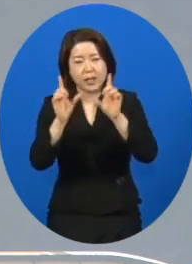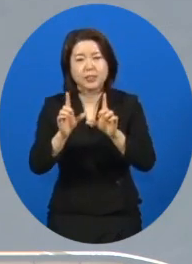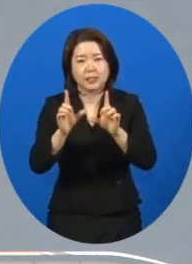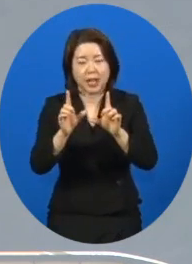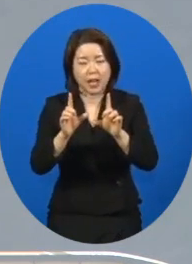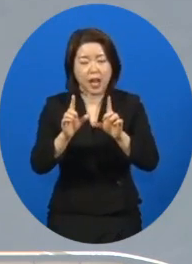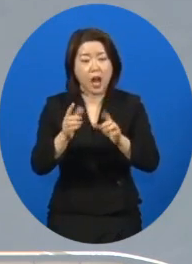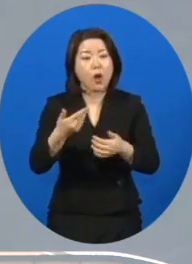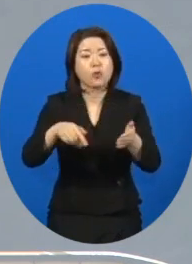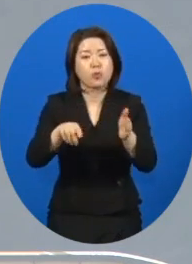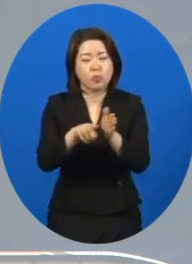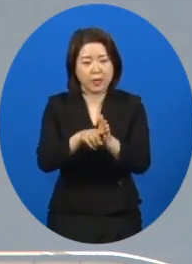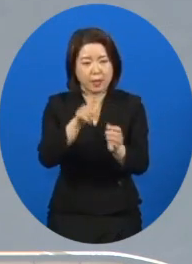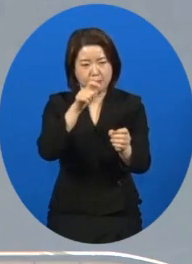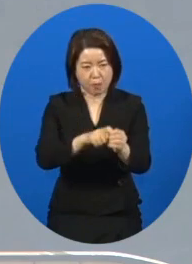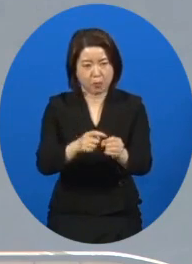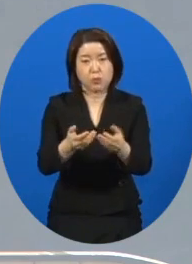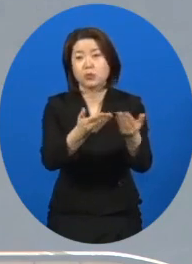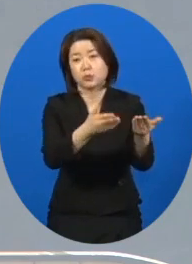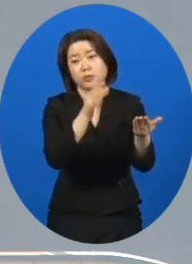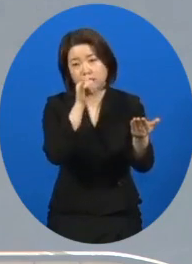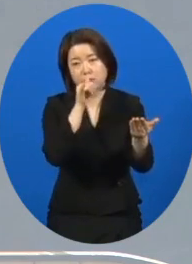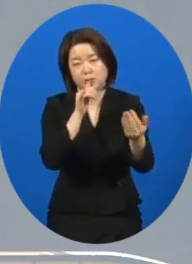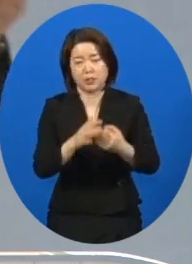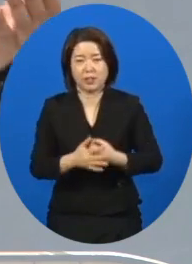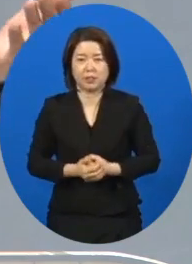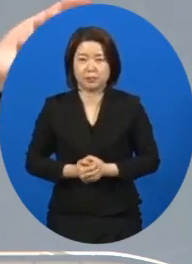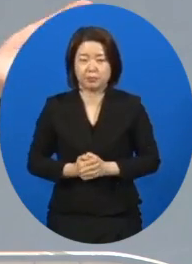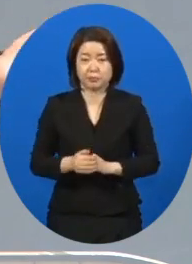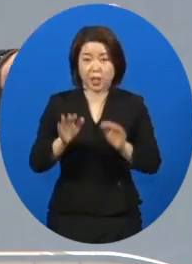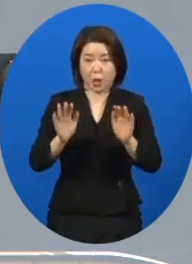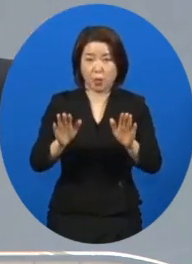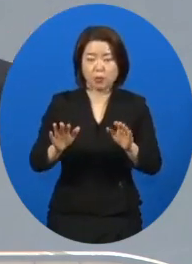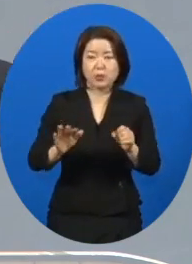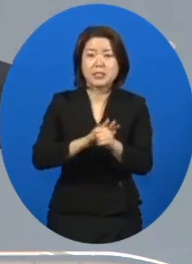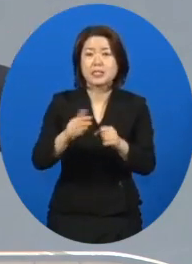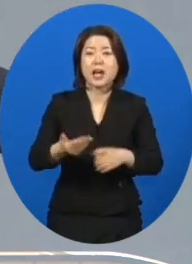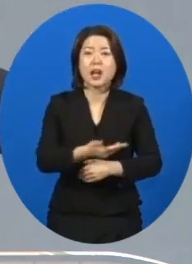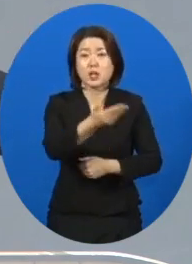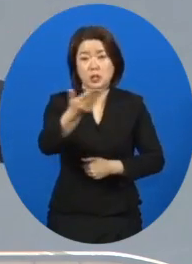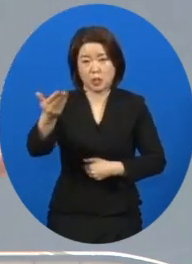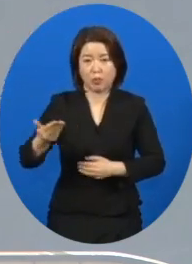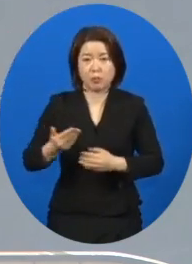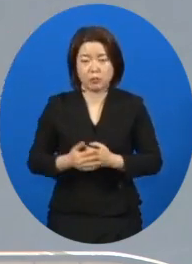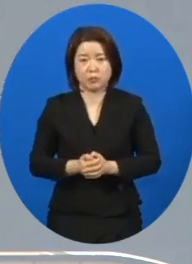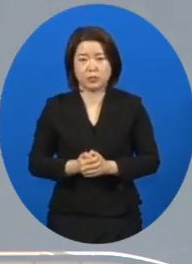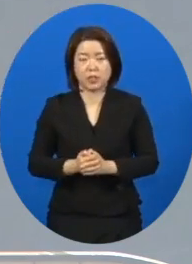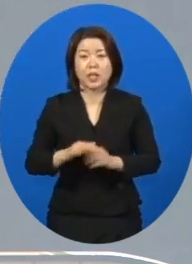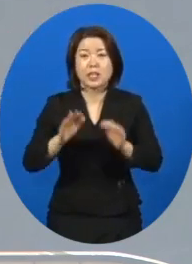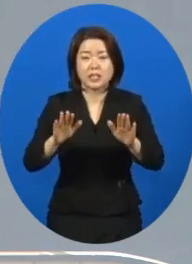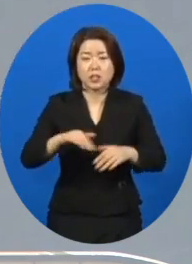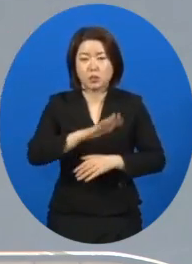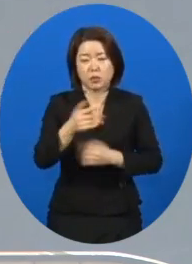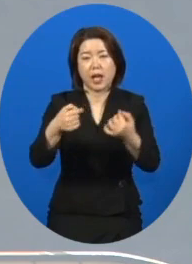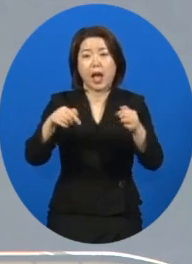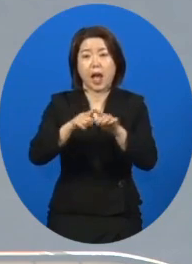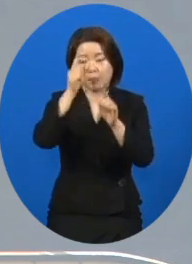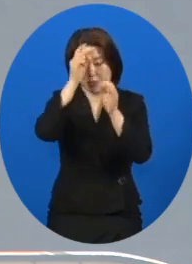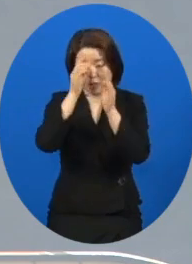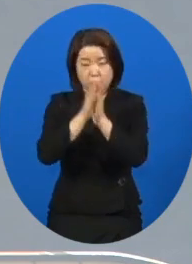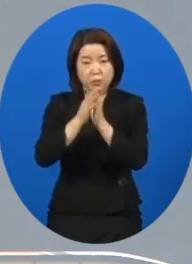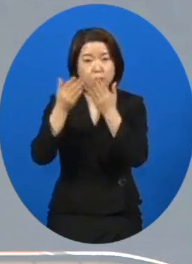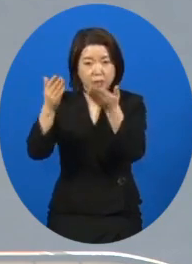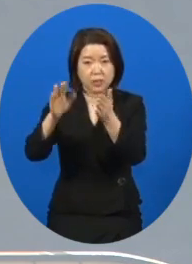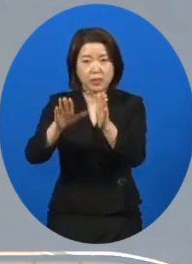누리고 살도록 하려는 것에 있었어요. 오늘도 사랑하는 성도 여러분, 이제 우리 같이 기도할 때